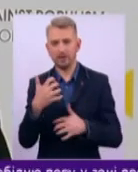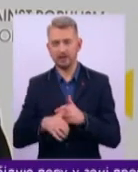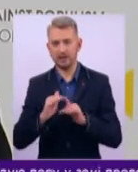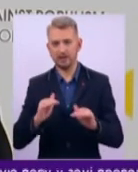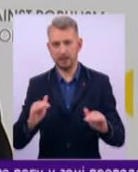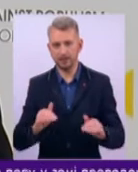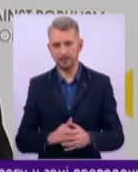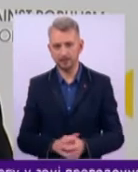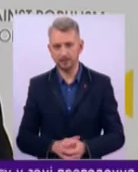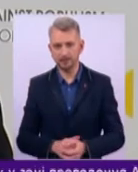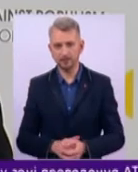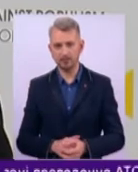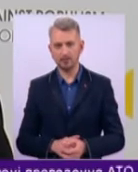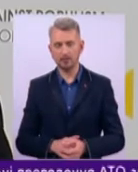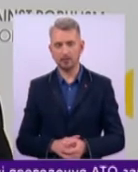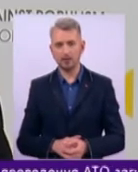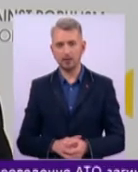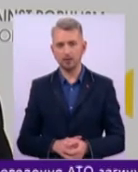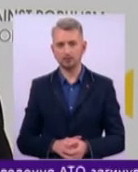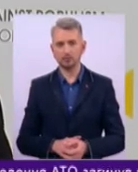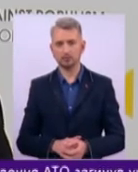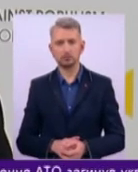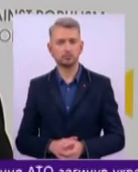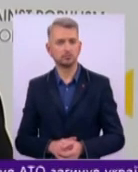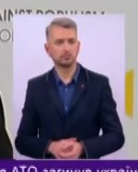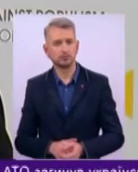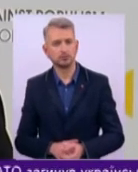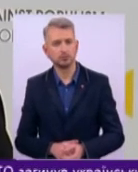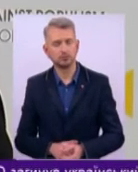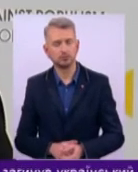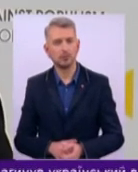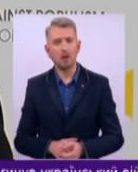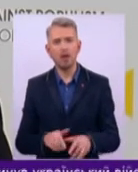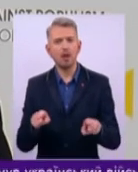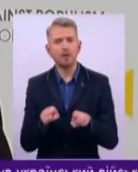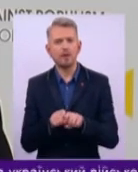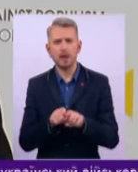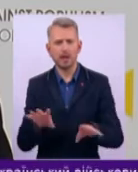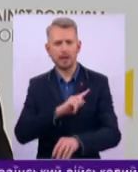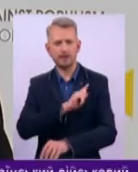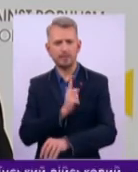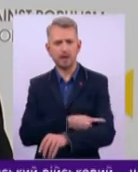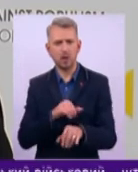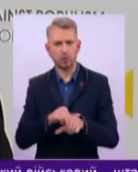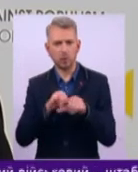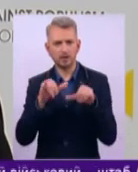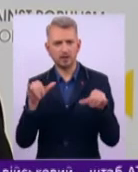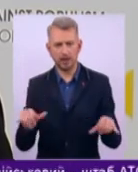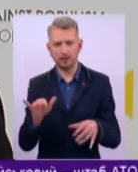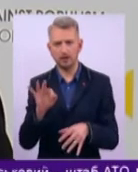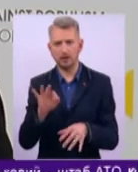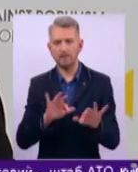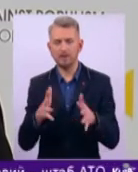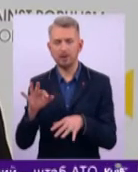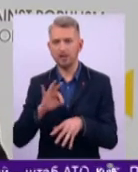дітей. Власне кажучи, не таке стрімке зростання